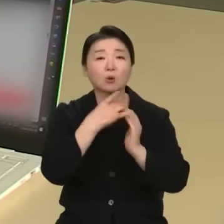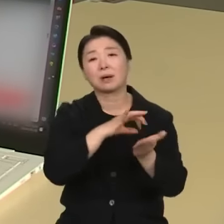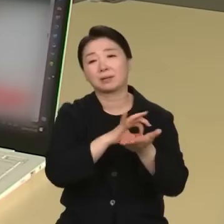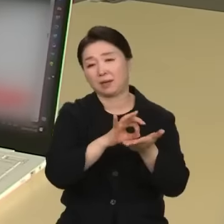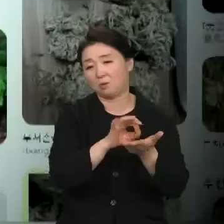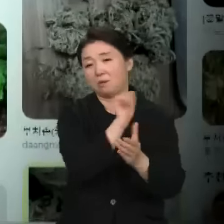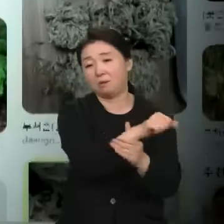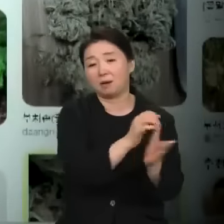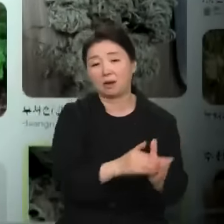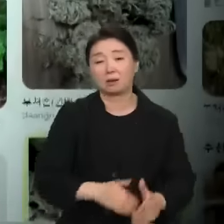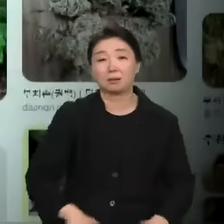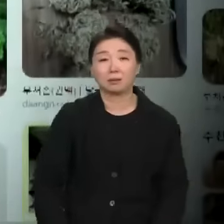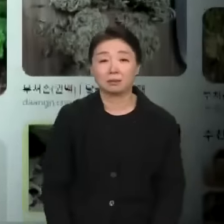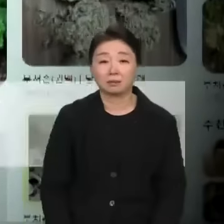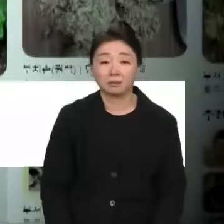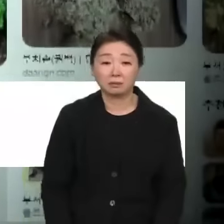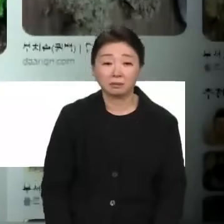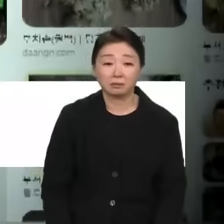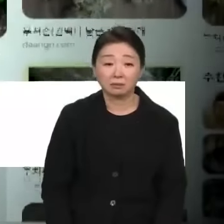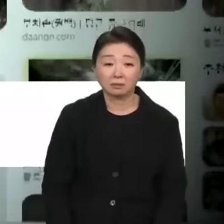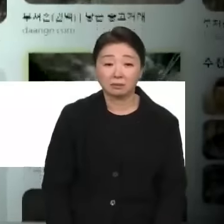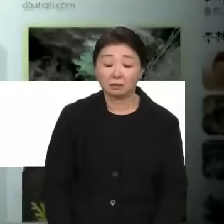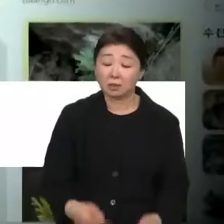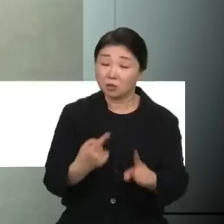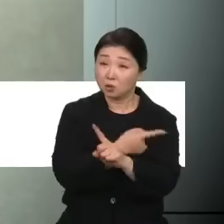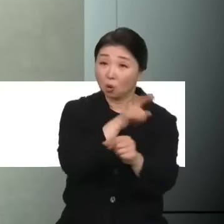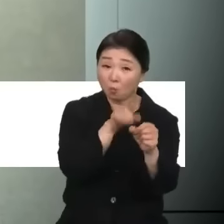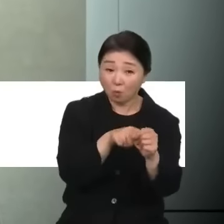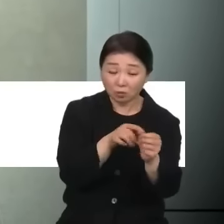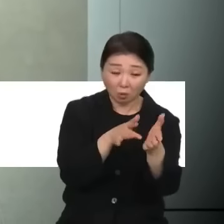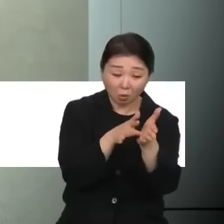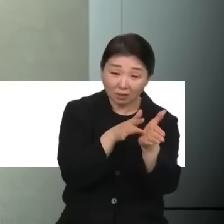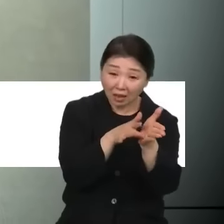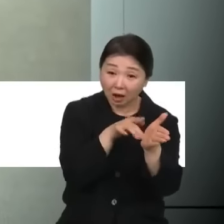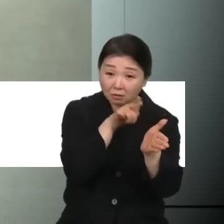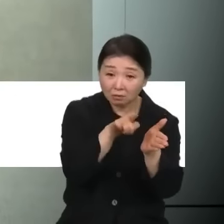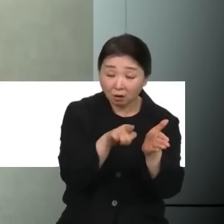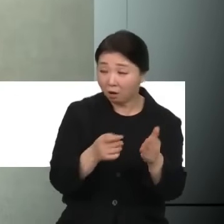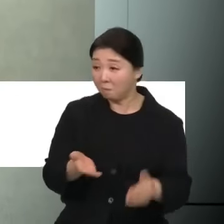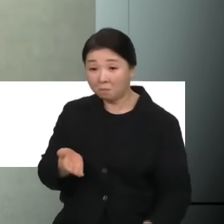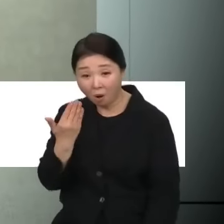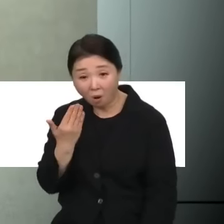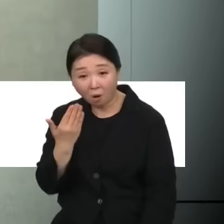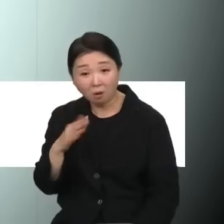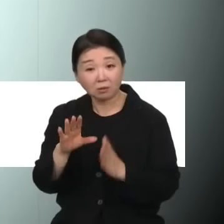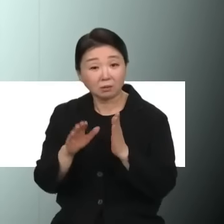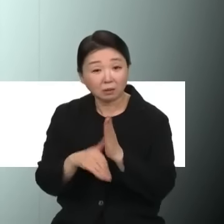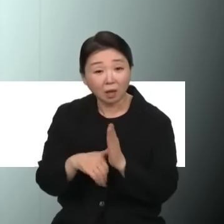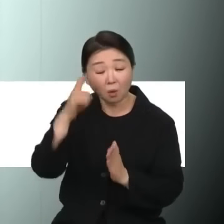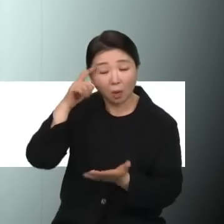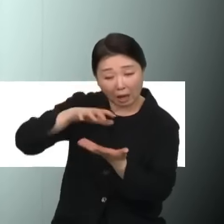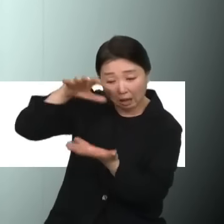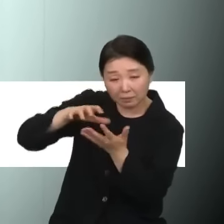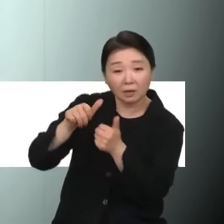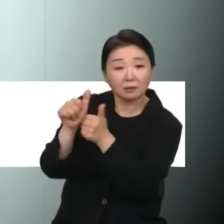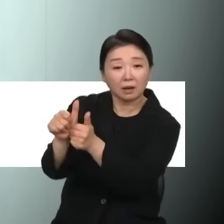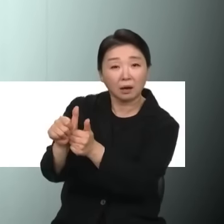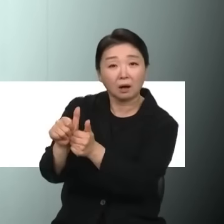있습니다. 치료 목적으로 쓰이는 약재들을 식용으로 복용할 경우에는 그 함량에 따라서